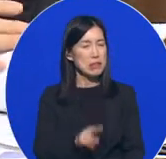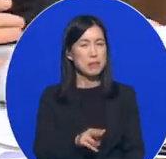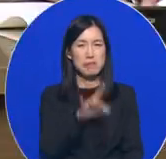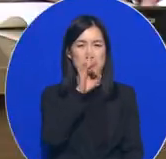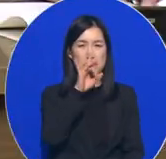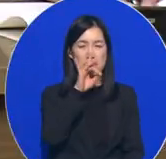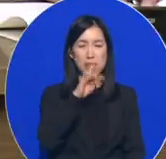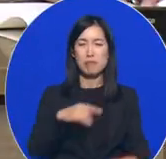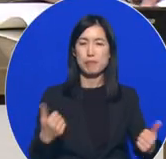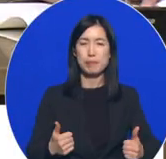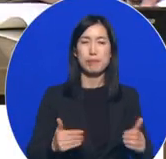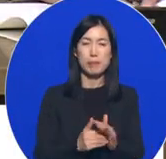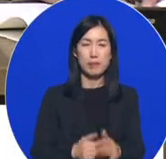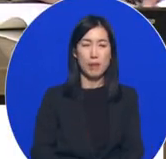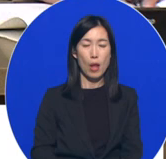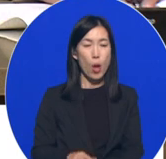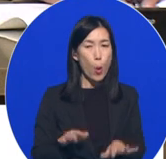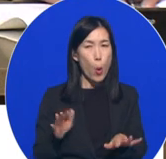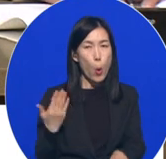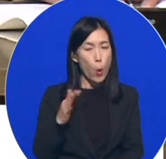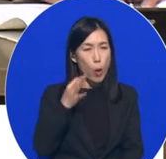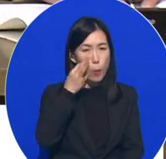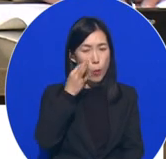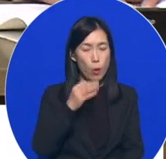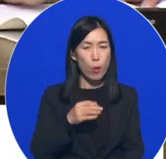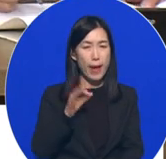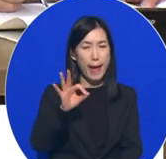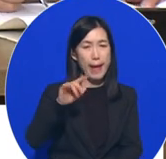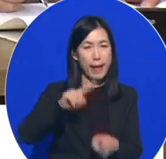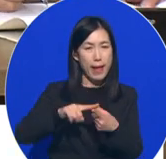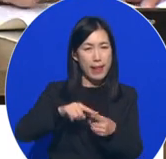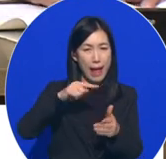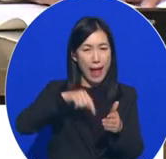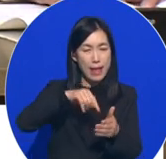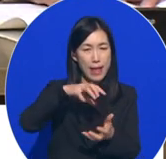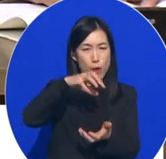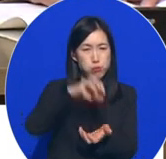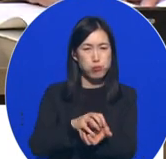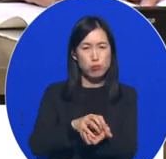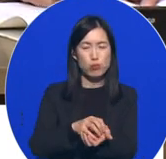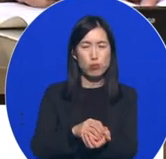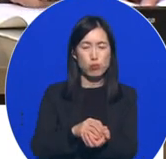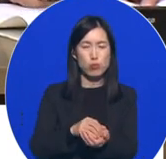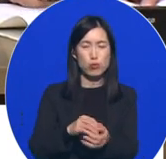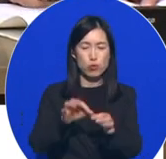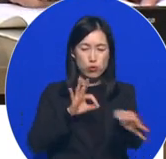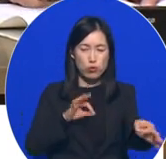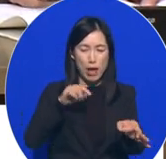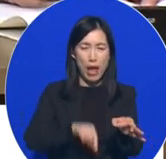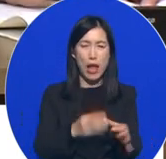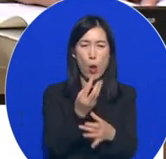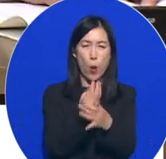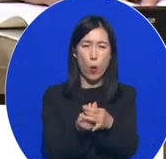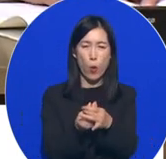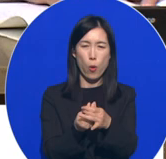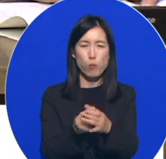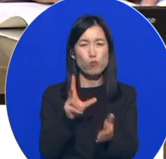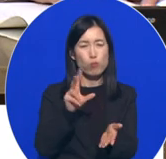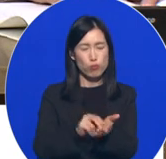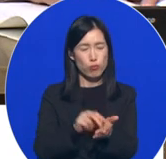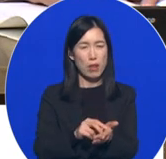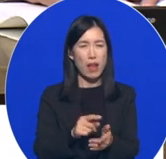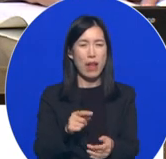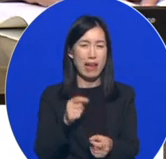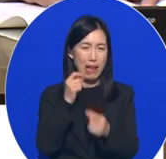언급했습니다 최근 용량 축소 등을 통한 편법 인상 이른바 슈링크 플레이션 대한 우려가 많습니다 이러한